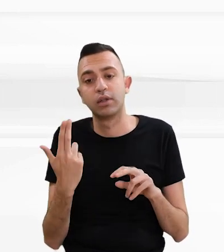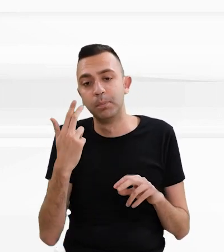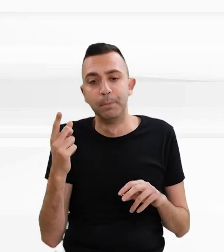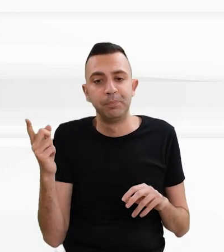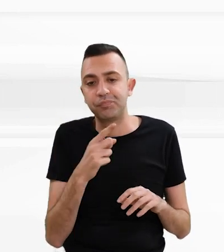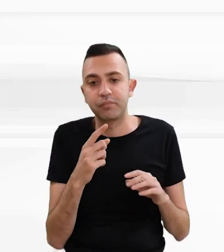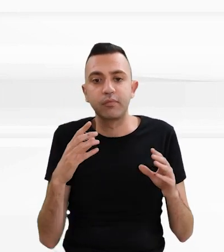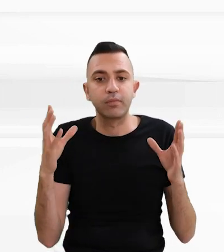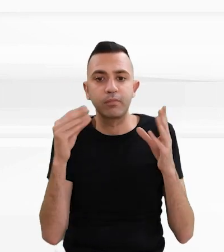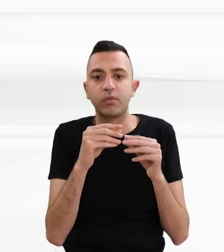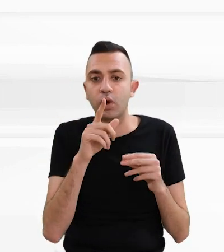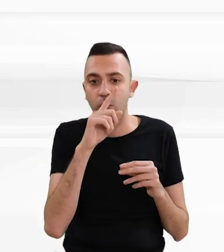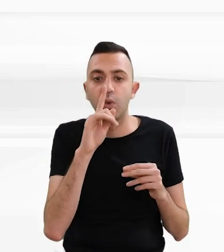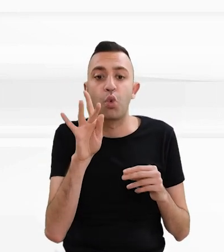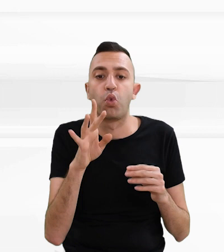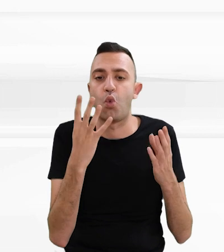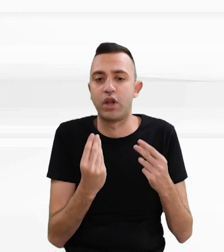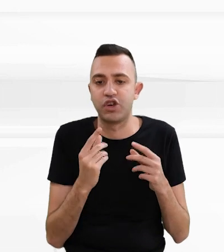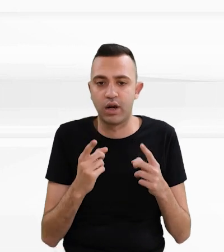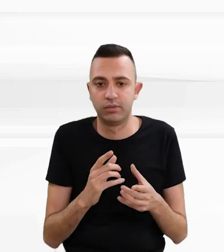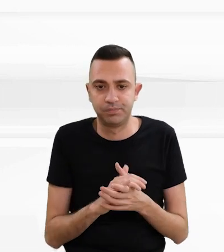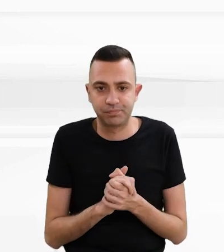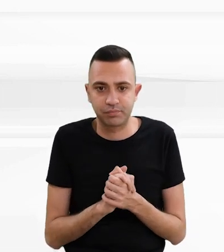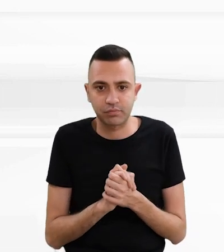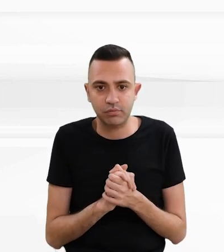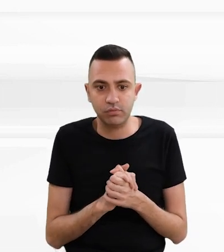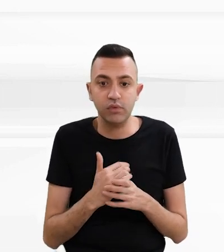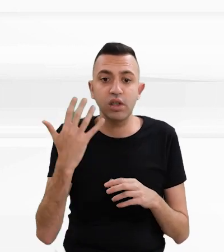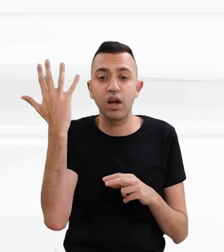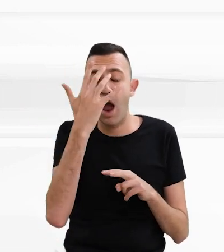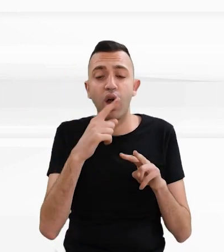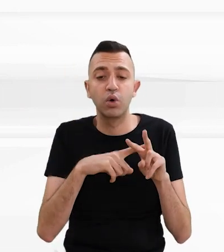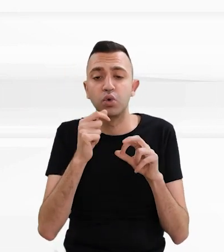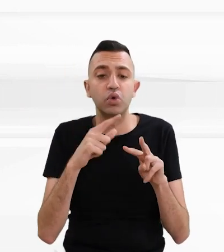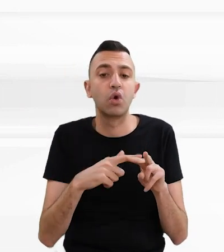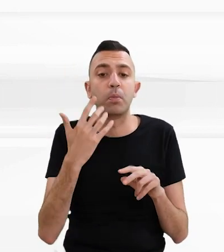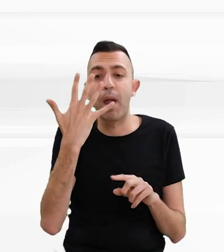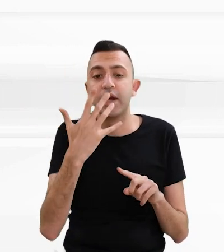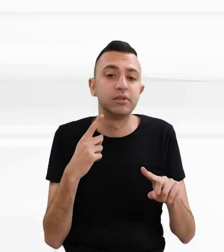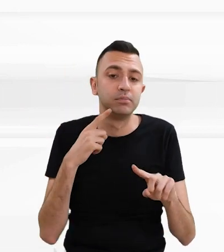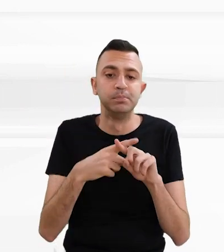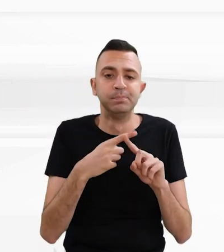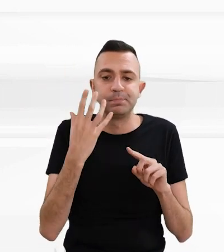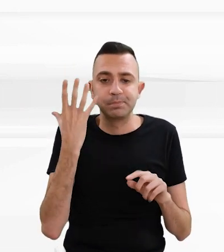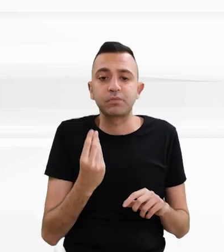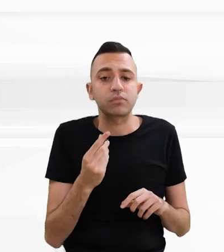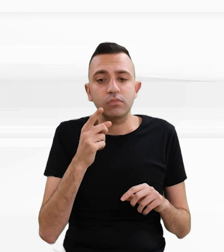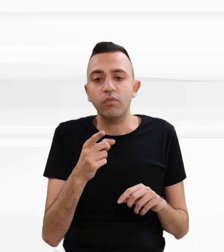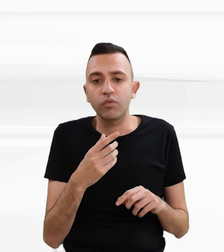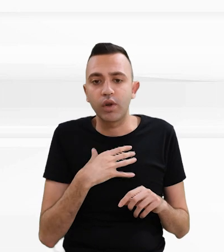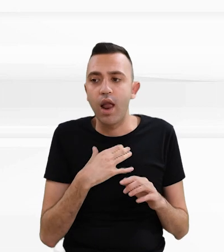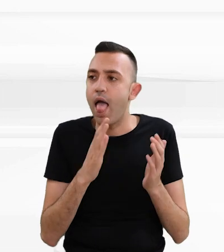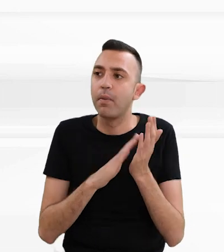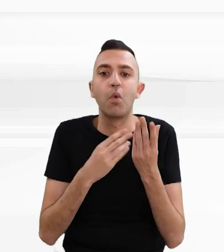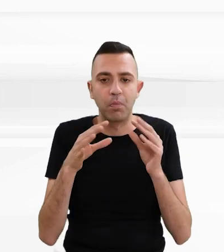çarpı yeniden yine 14 elde edeceğim Demek ki benim karekök 5 İyi o zaman bir doğal sayı elde edemediğimiz gördüm O